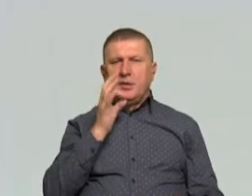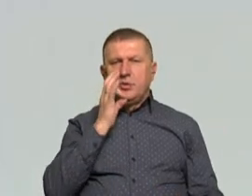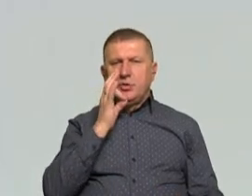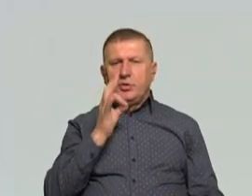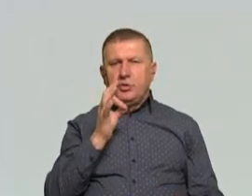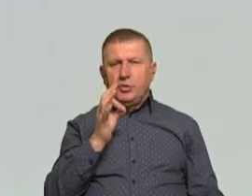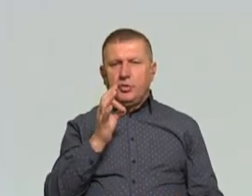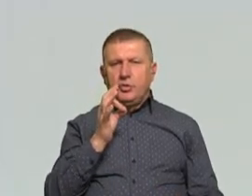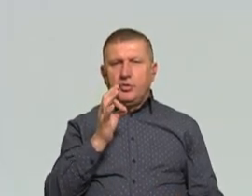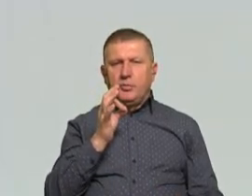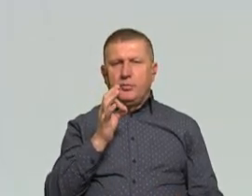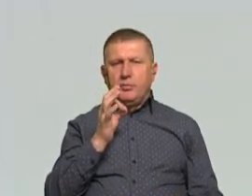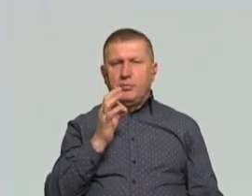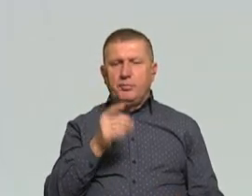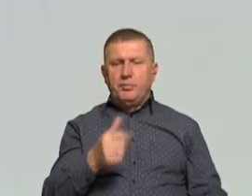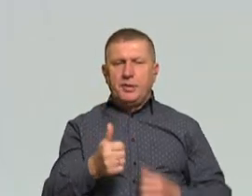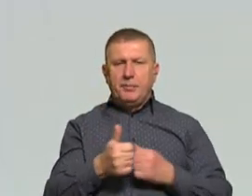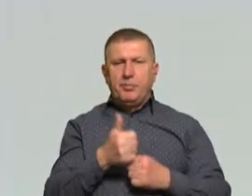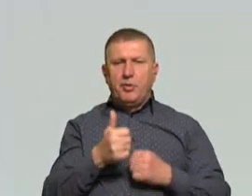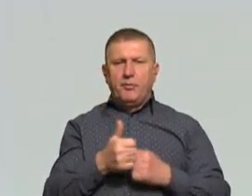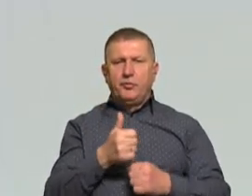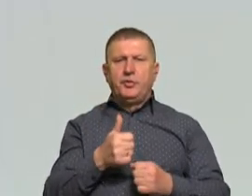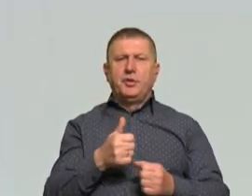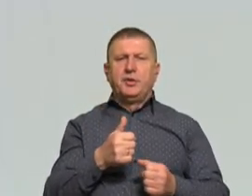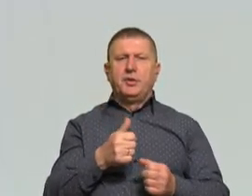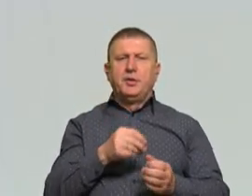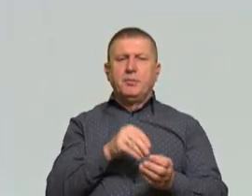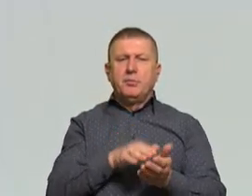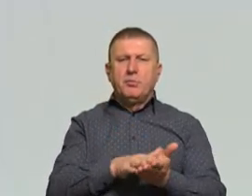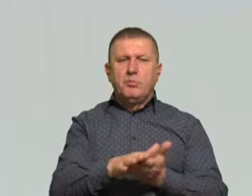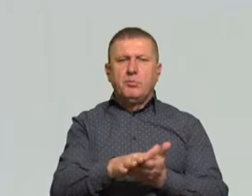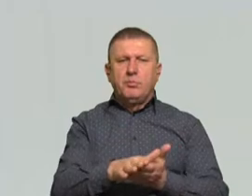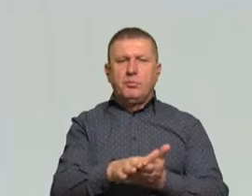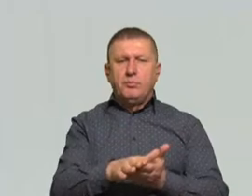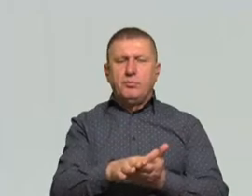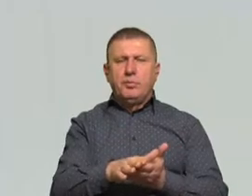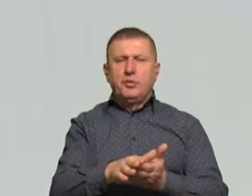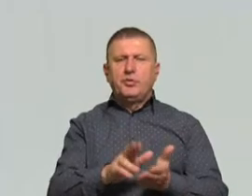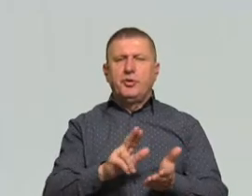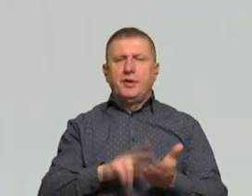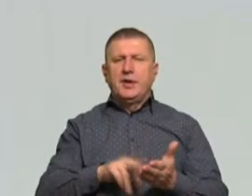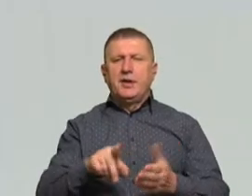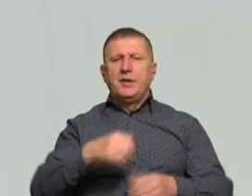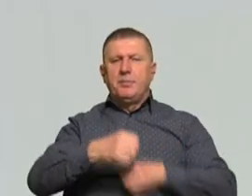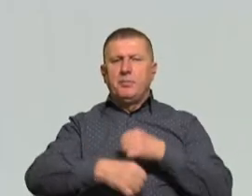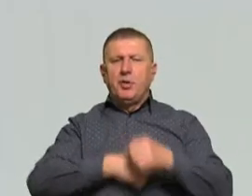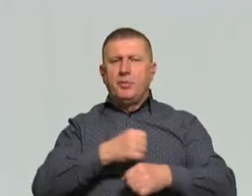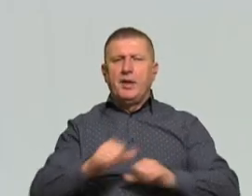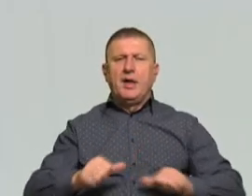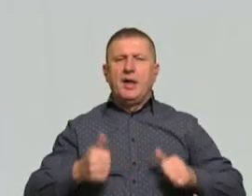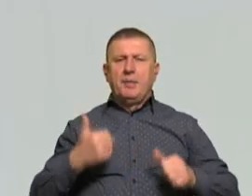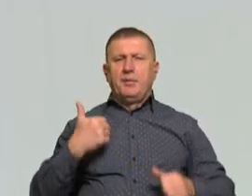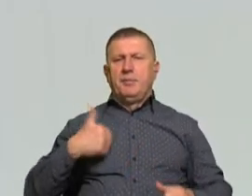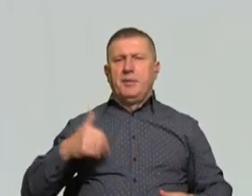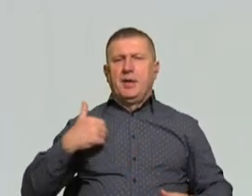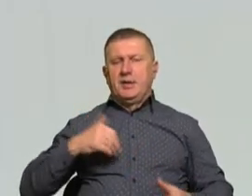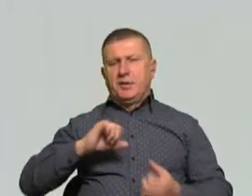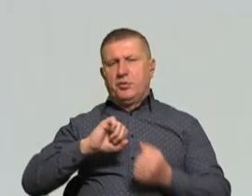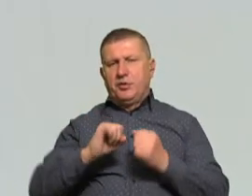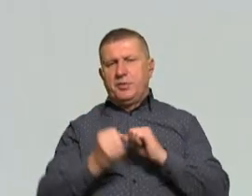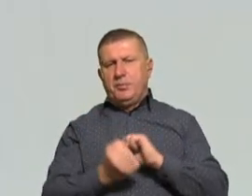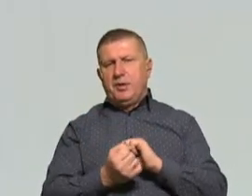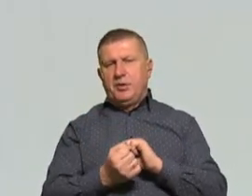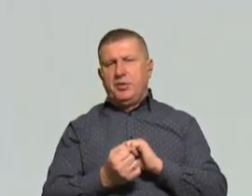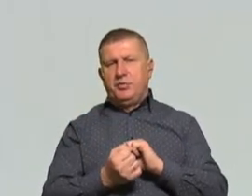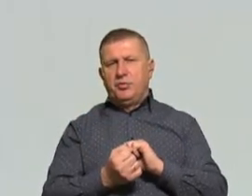świetna jakby przyczyna, początek taki. Powinniśmy nad tym żeby Bielsko nam się troszkę zmieniło i poszło bardziej